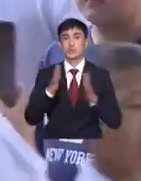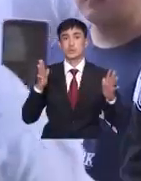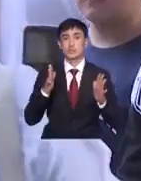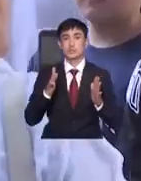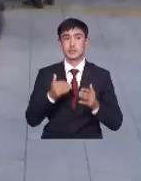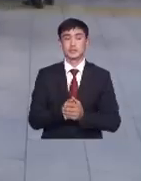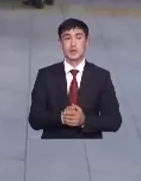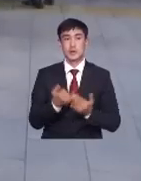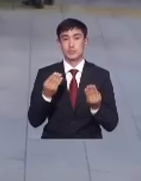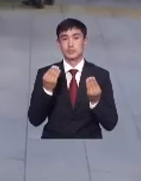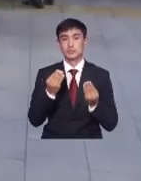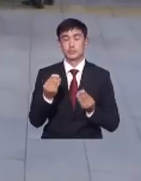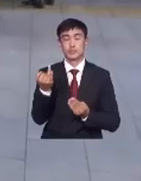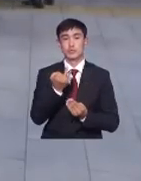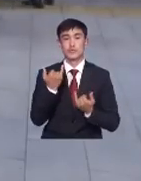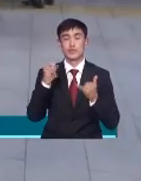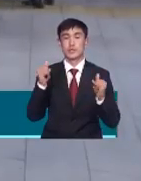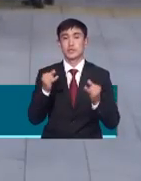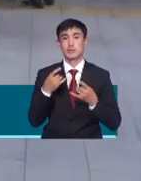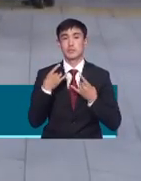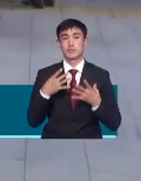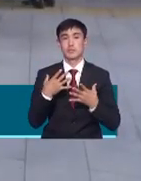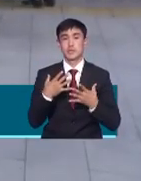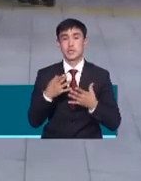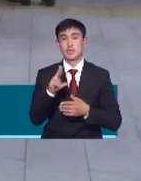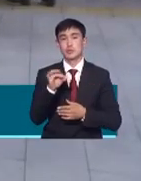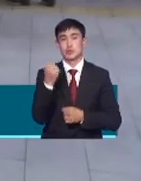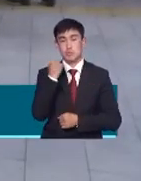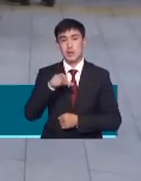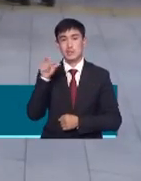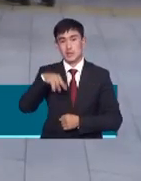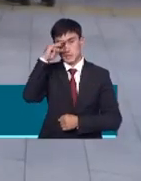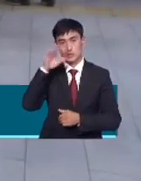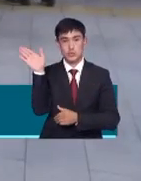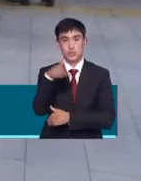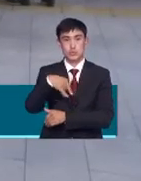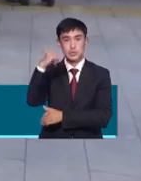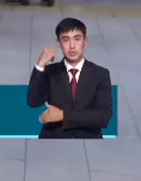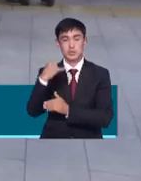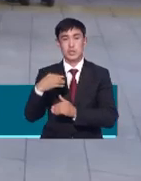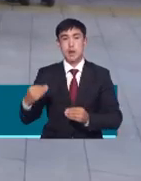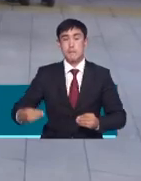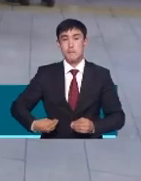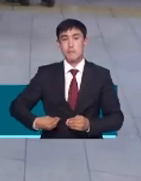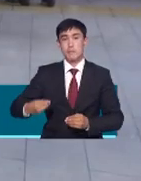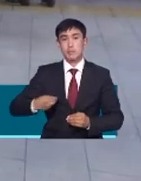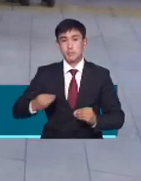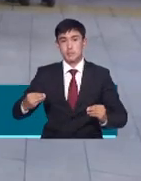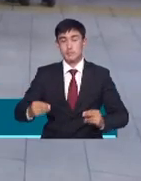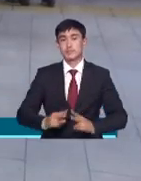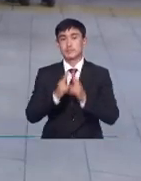Ақтөбенің қарны жарылған бір тарихи сәттің бірі болып отыр. Демеу Жадраев батырымыз қазақтың туын көкте желбіретіп Парижде олимпиада жүлдегер